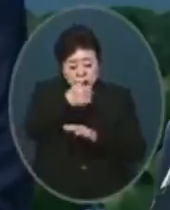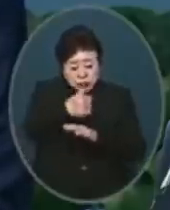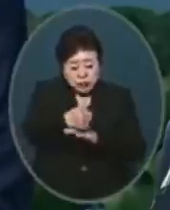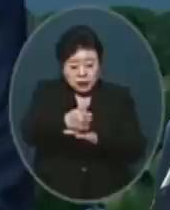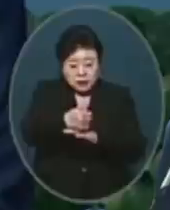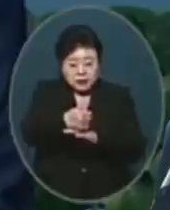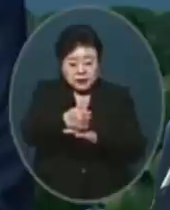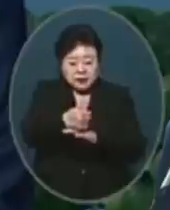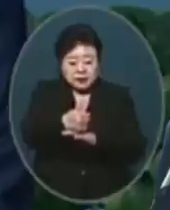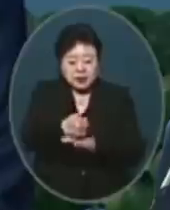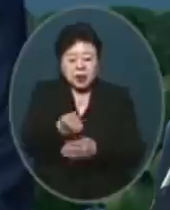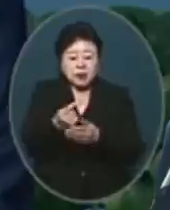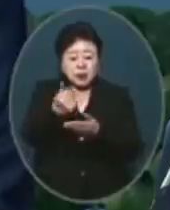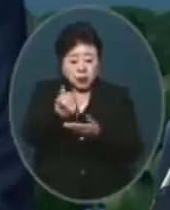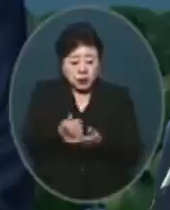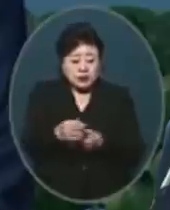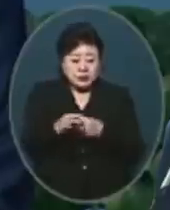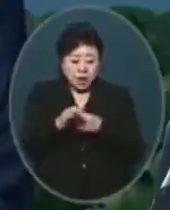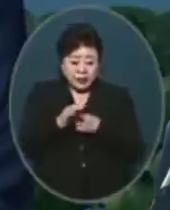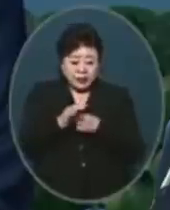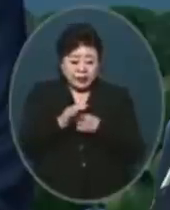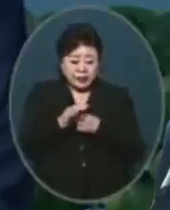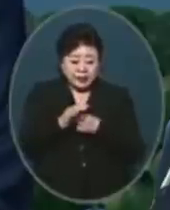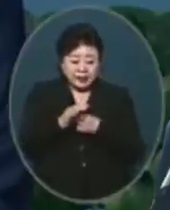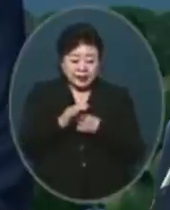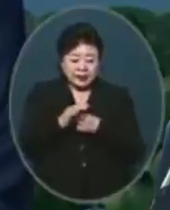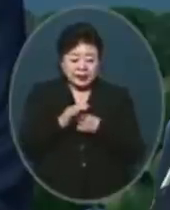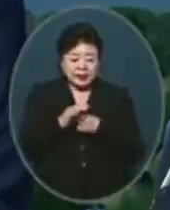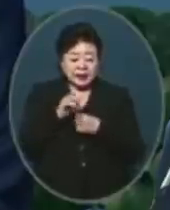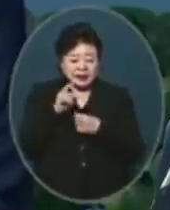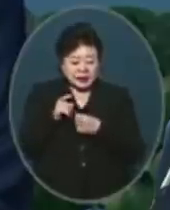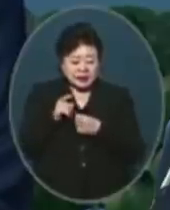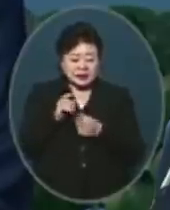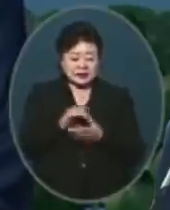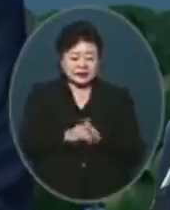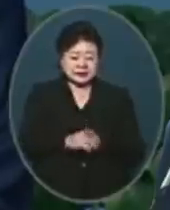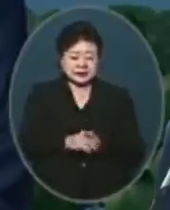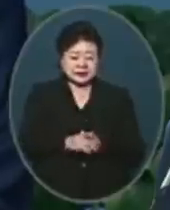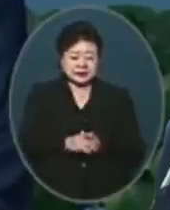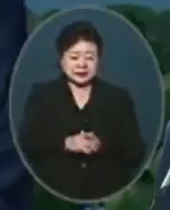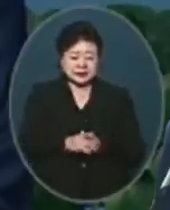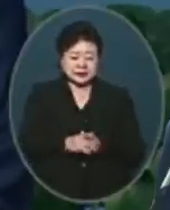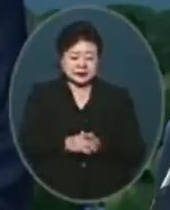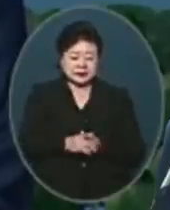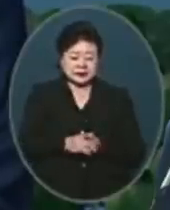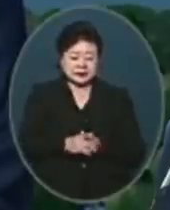그리스도를 모시면 이